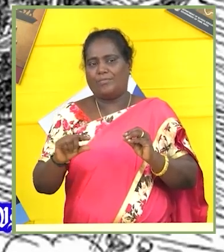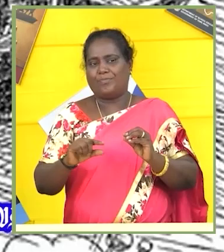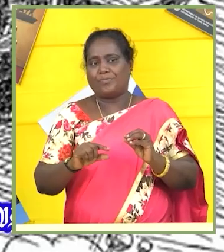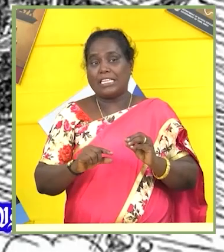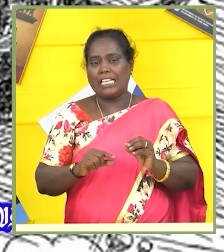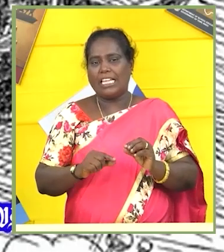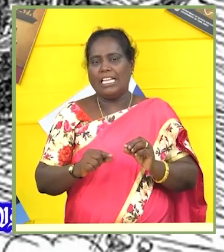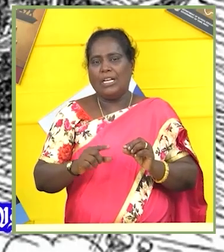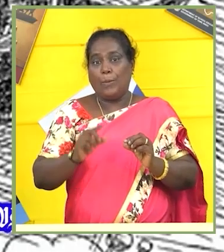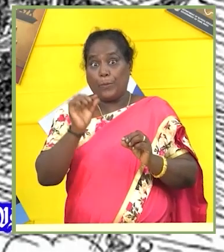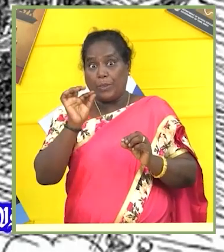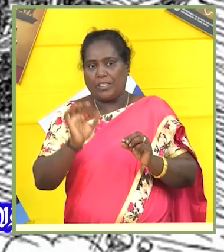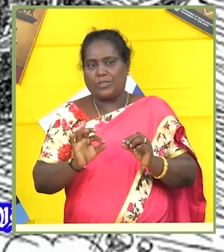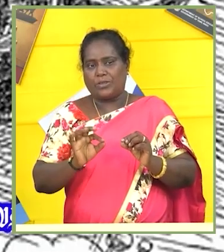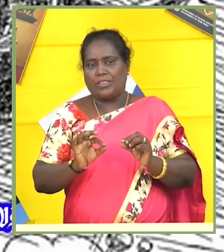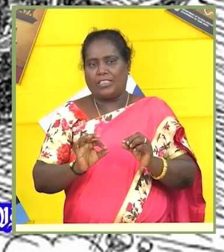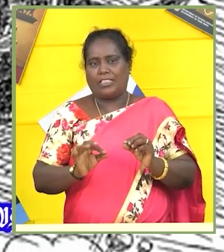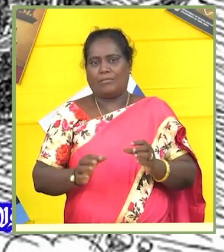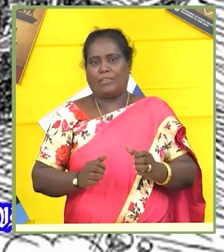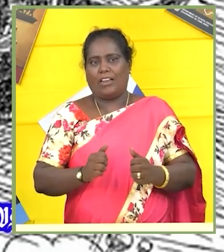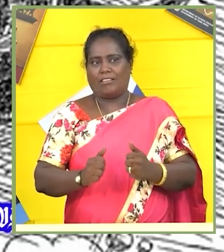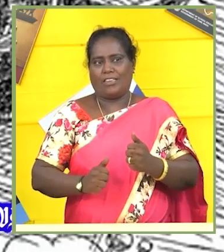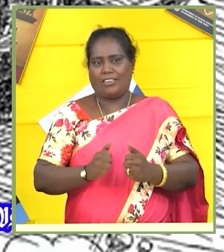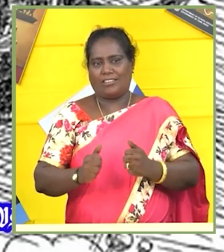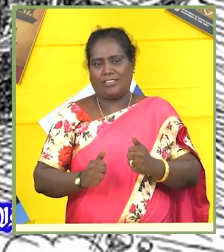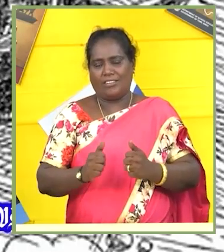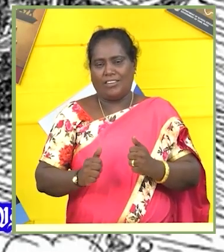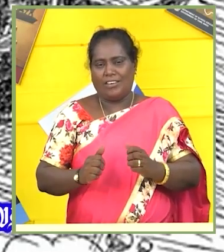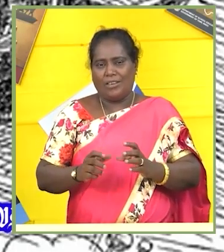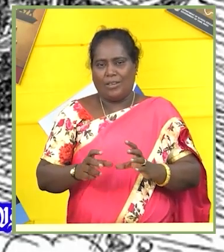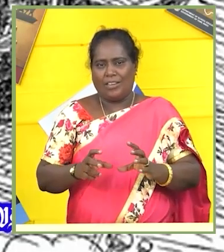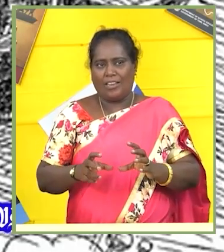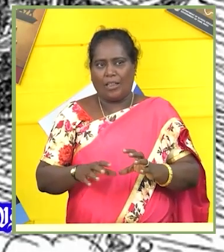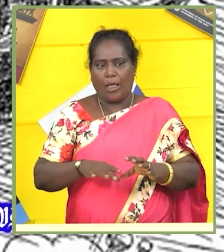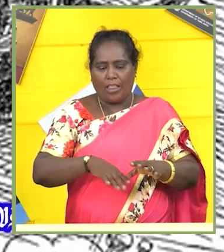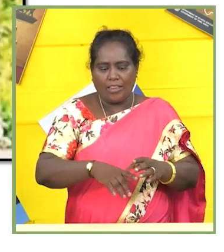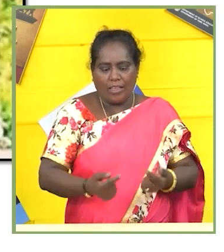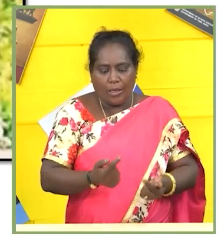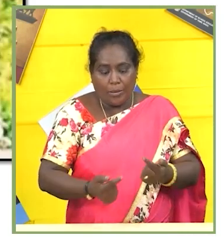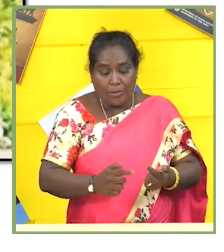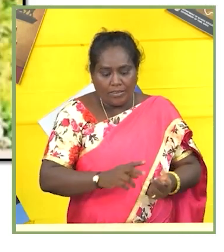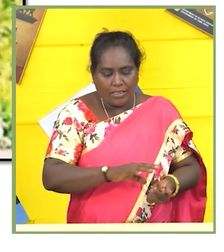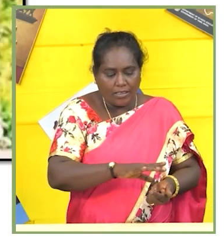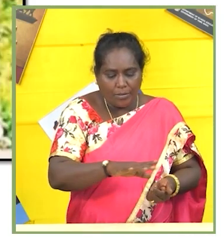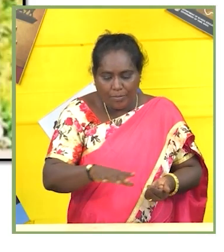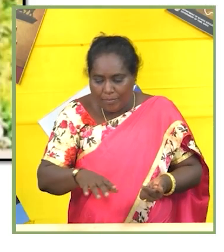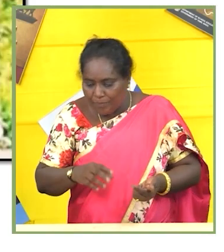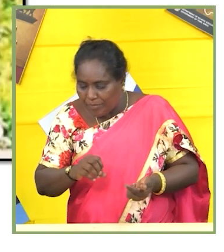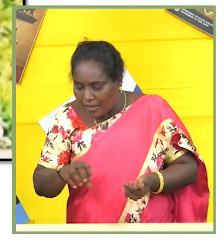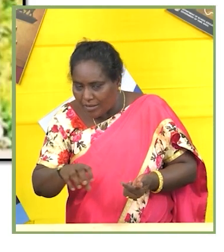சினத்தோடையும் மிடுக்கோடையும் போகும்போது, மேய்ச்சல் நிலத்துக்கு போகும்போது நீர் எடுப்பவை, நிலம்